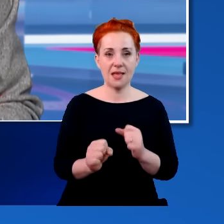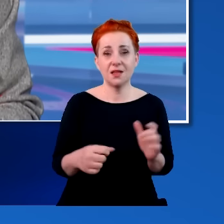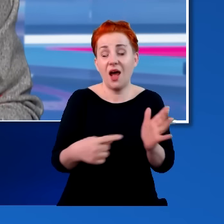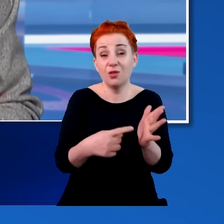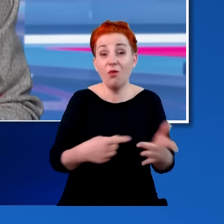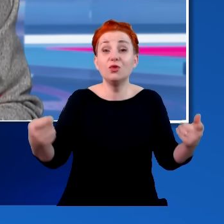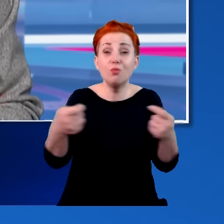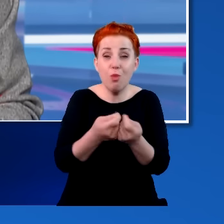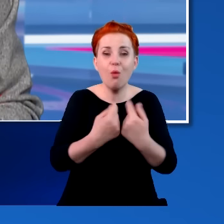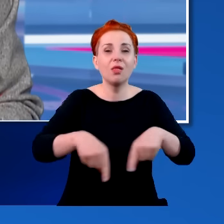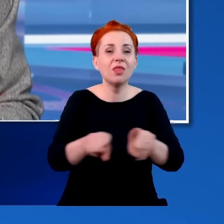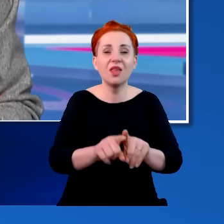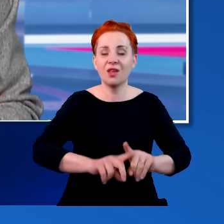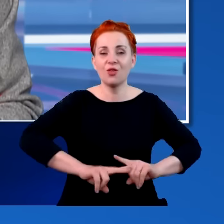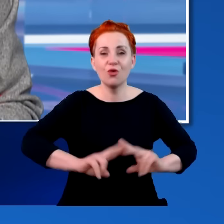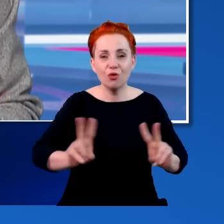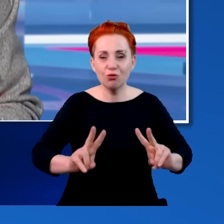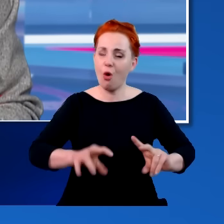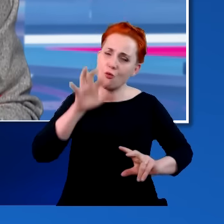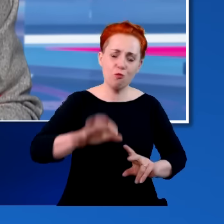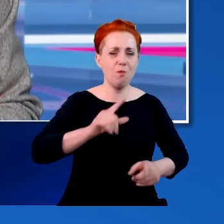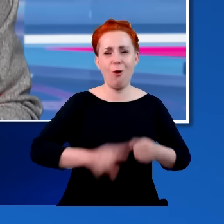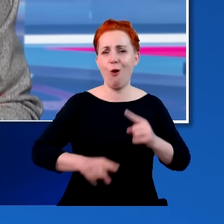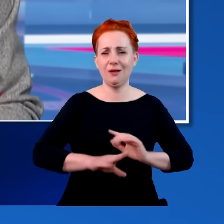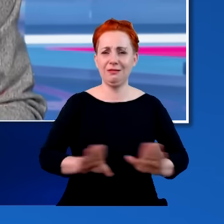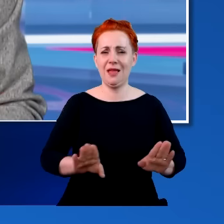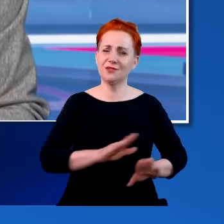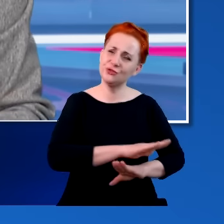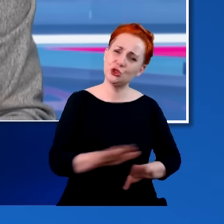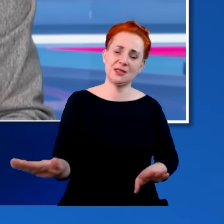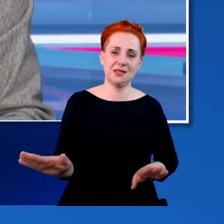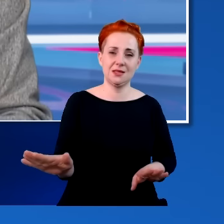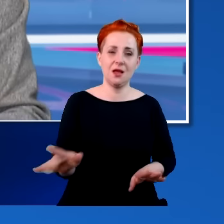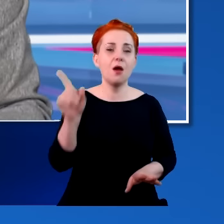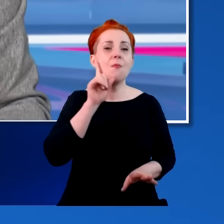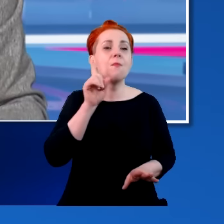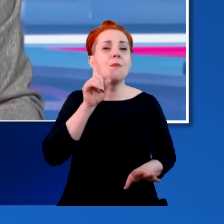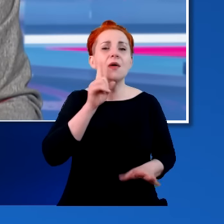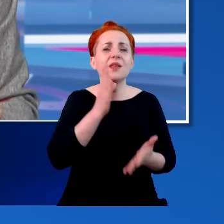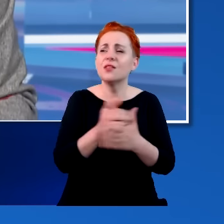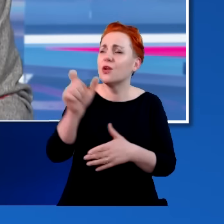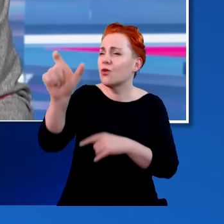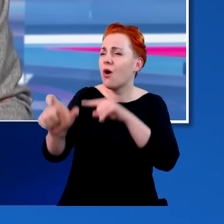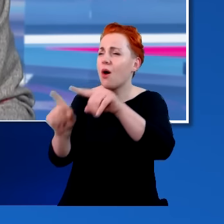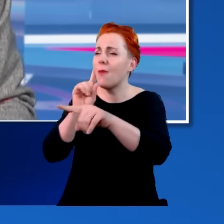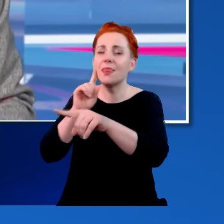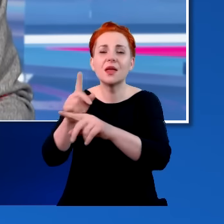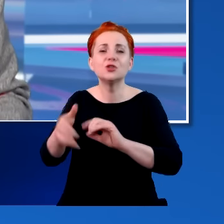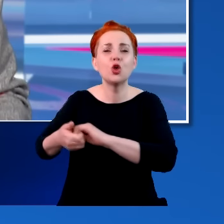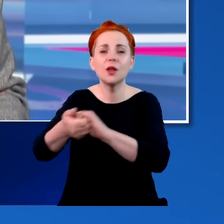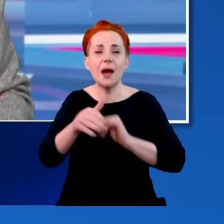dziełem całej klasy rządzącej, bo pan tutaj, poza panem z Solidarnej Polski, która